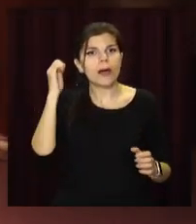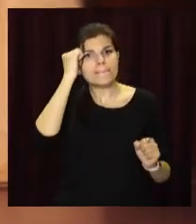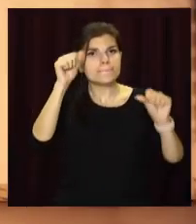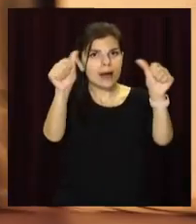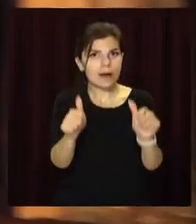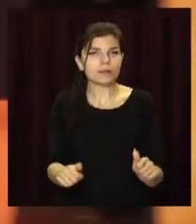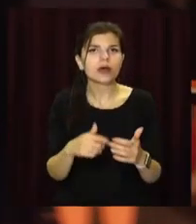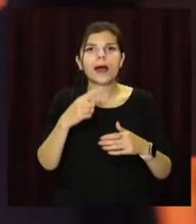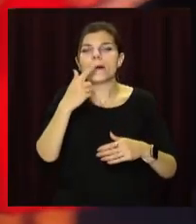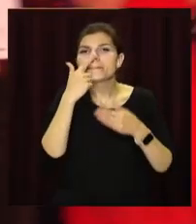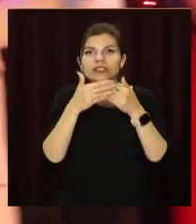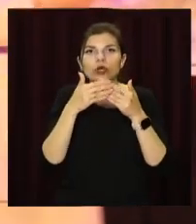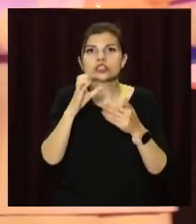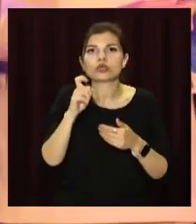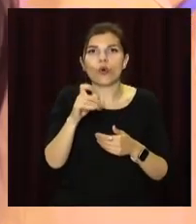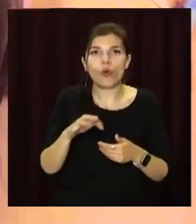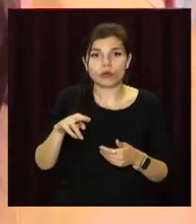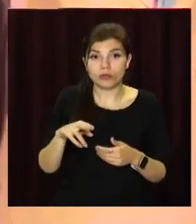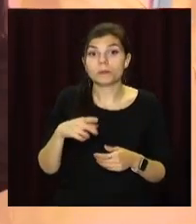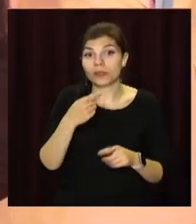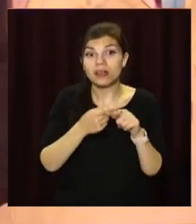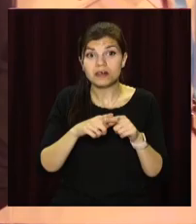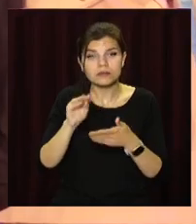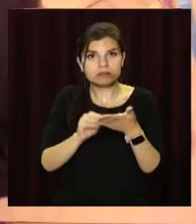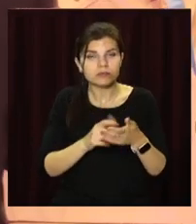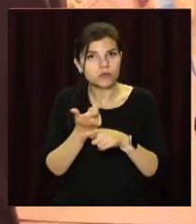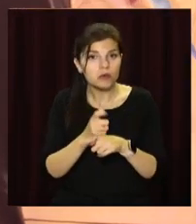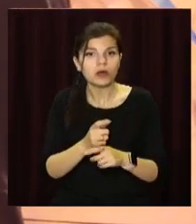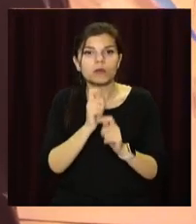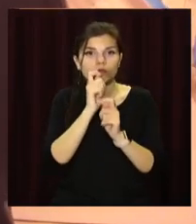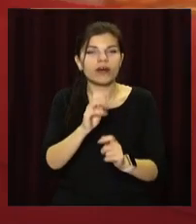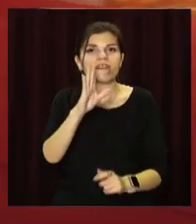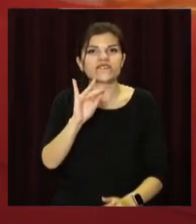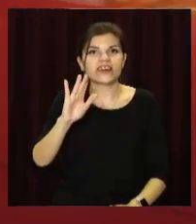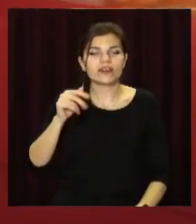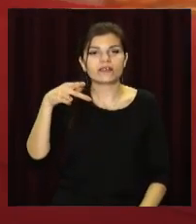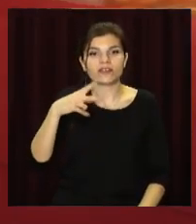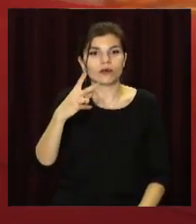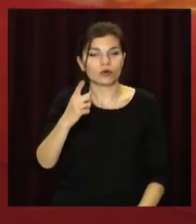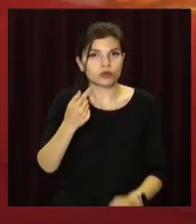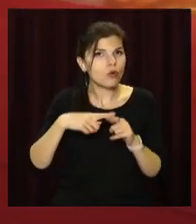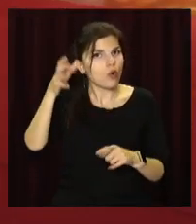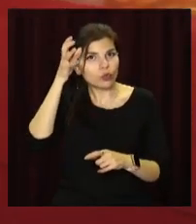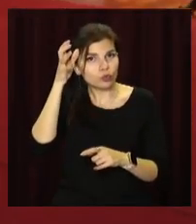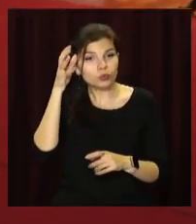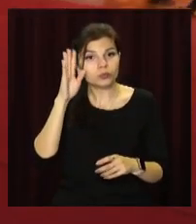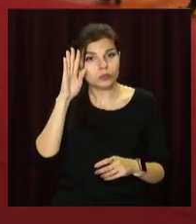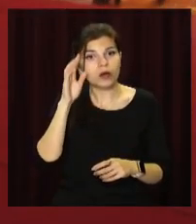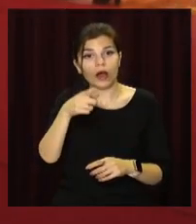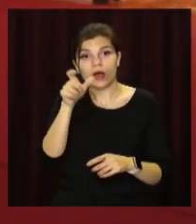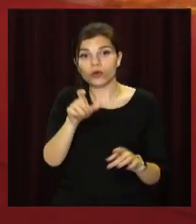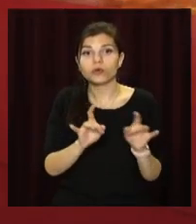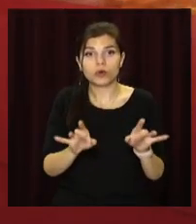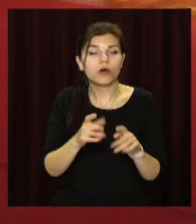це дослідження хлопцю вручили премію «Віва найрозумніші 2021». Лауреат розповідає, захопився